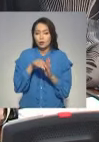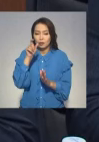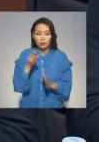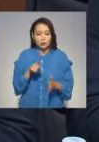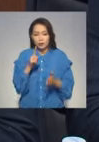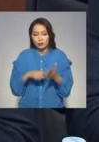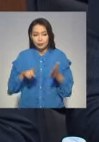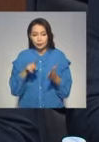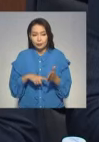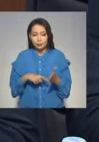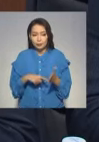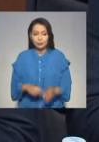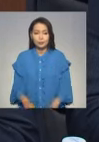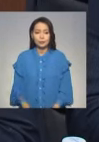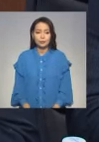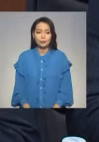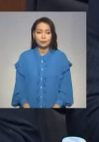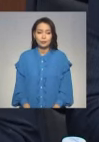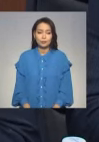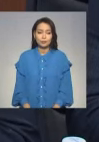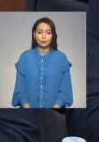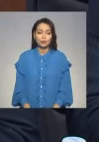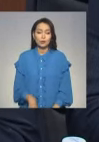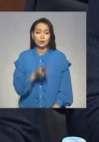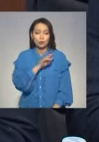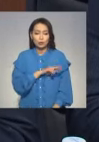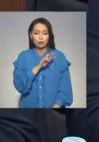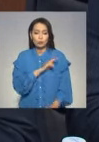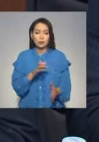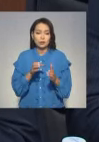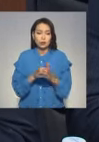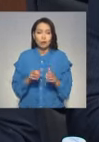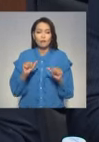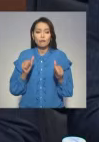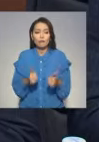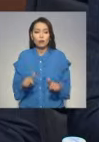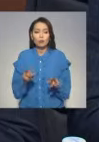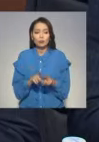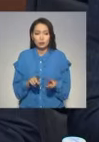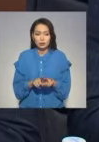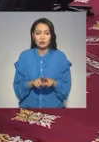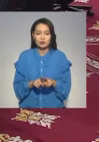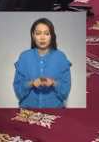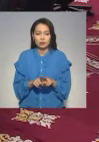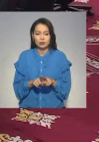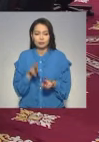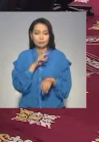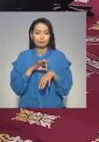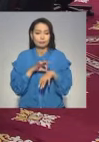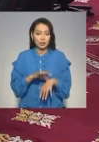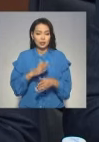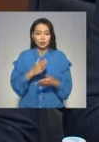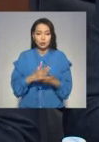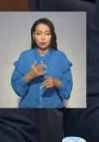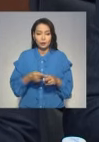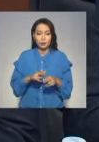қоймады. Комиссияның жаңағыдай жұмысы, топтың жұмысы формальды түрде деген бір ой қалыптасады. Бұның барлығы жылы